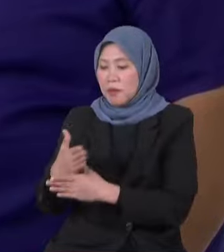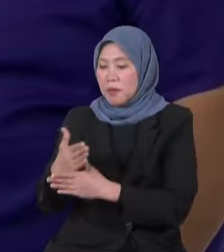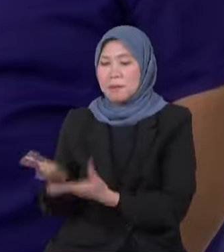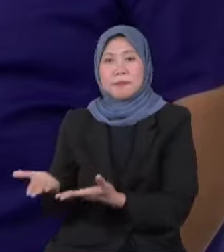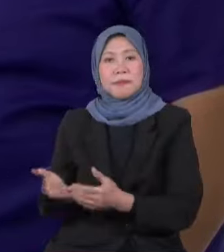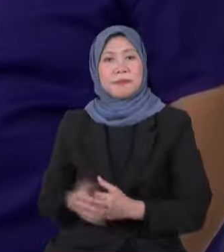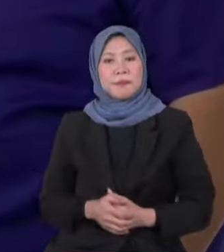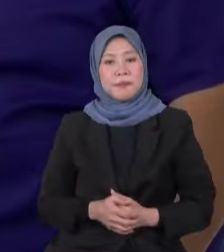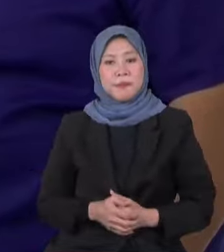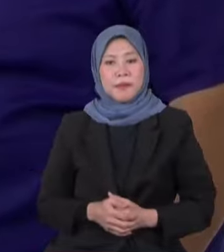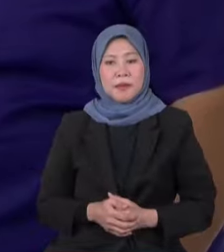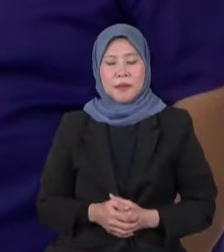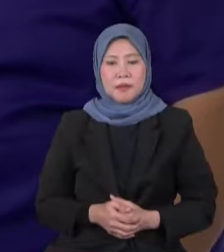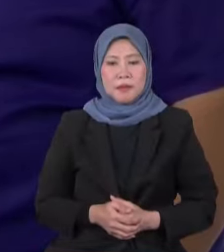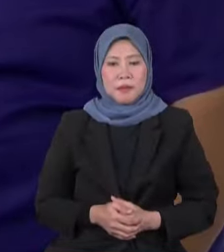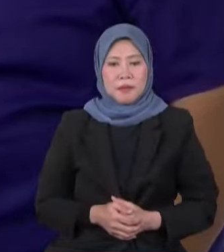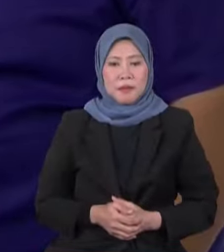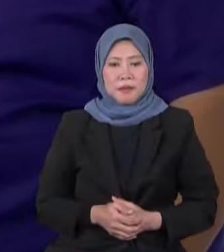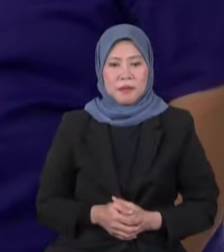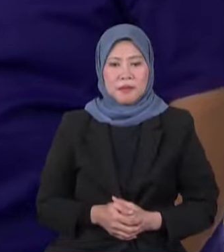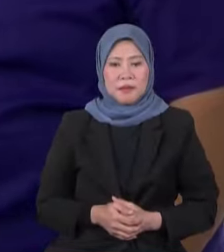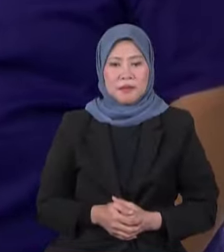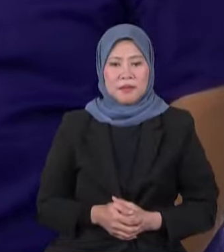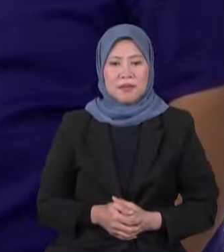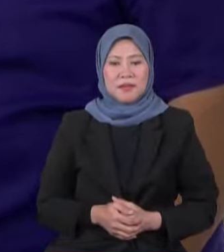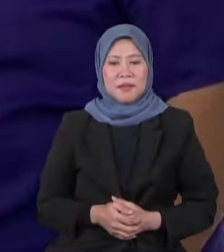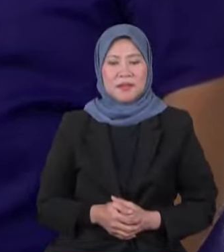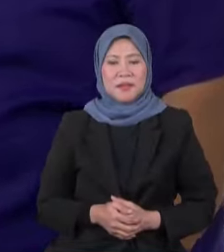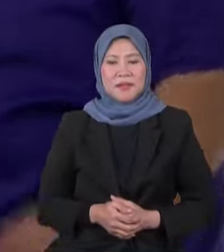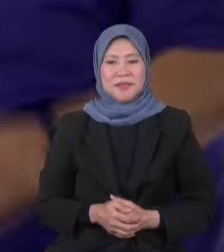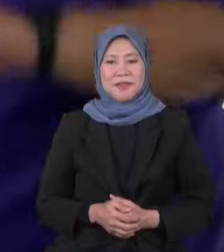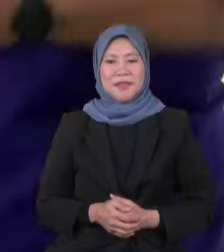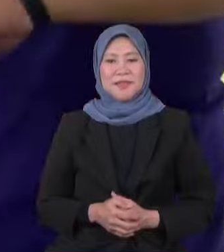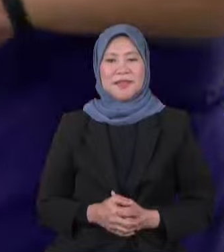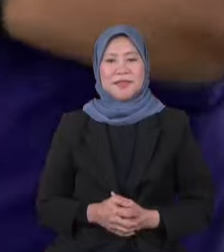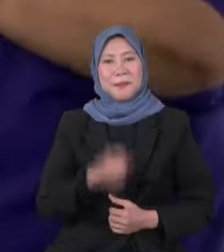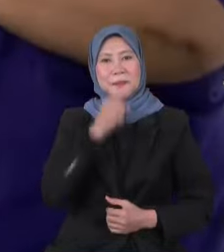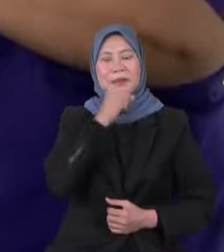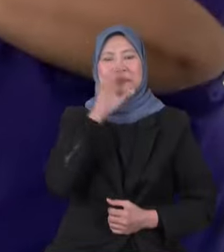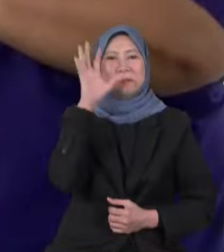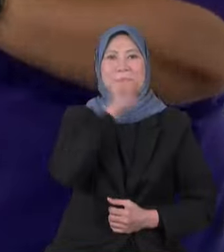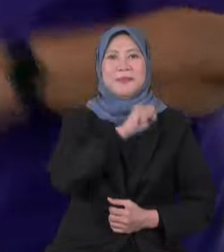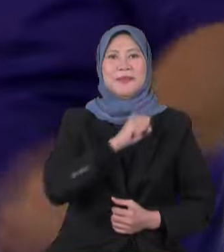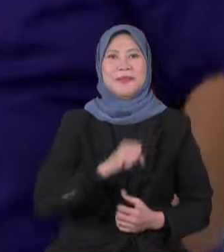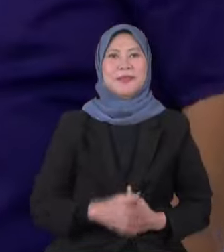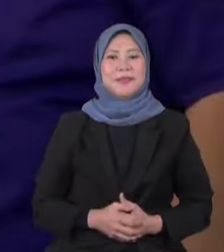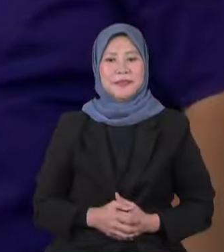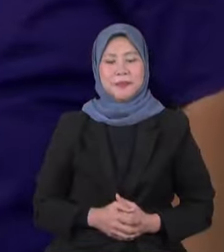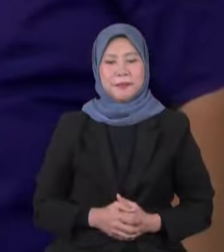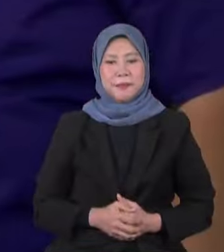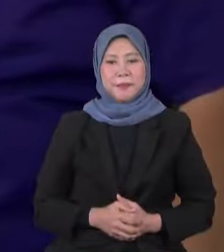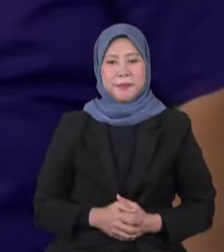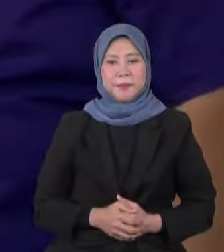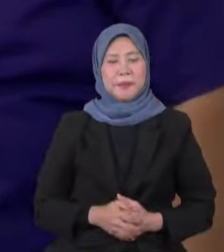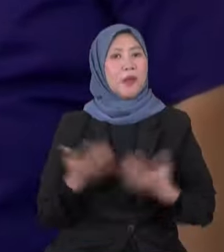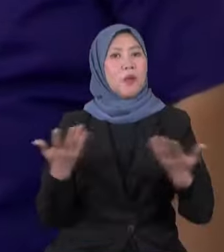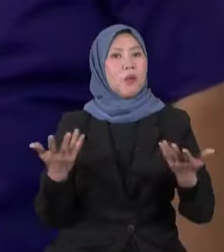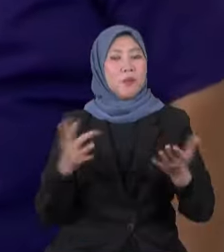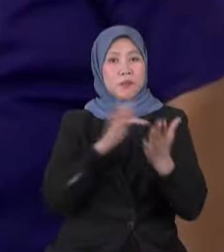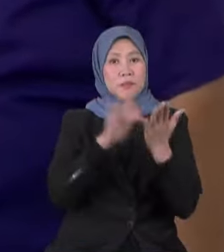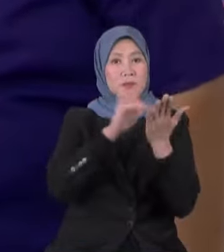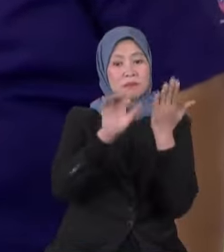Seperti yang kamu tahu, ialah platform. Mic kita lupa. Cik Fairuz kena ulang balik, ya. Mic terlupa, Cik Fairuz. Kita tahu media